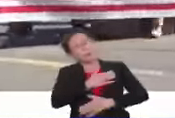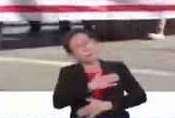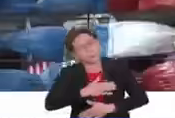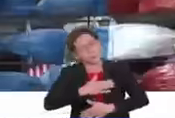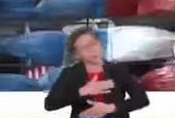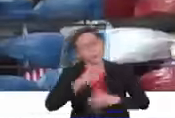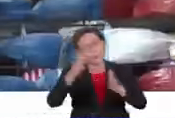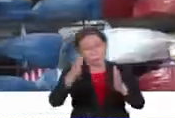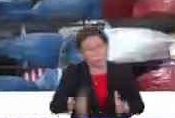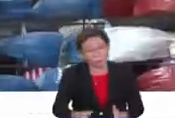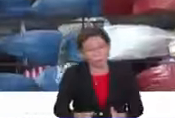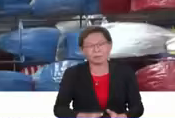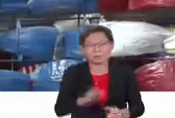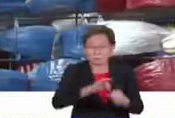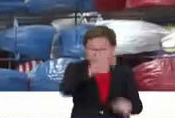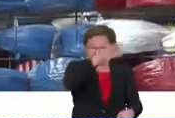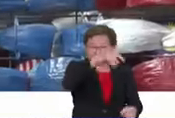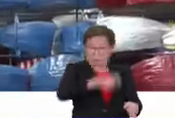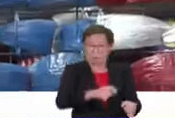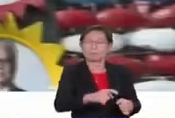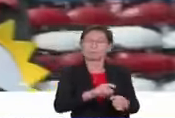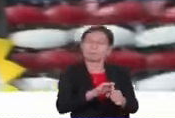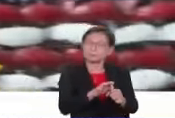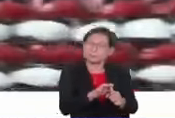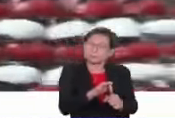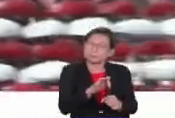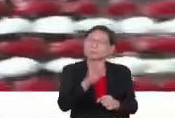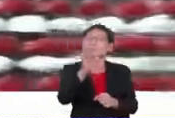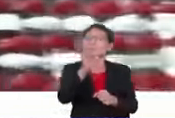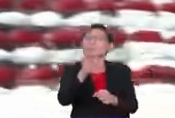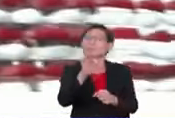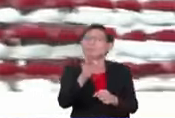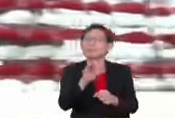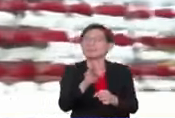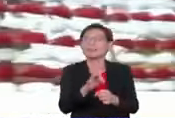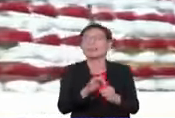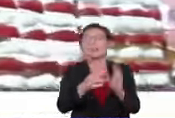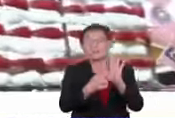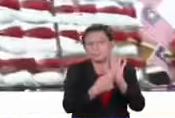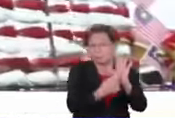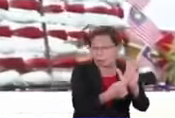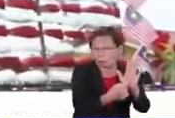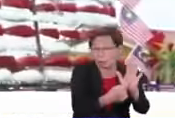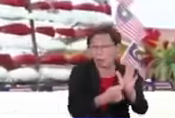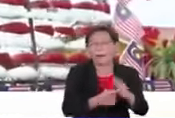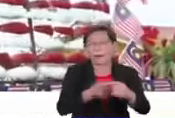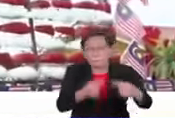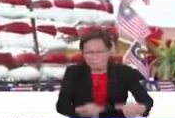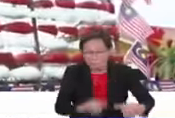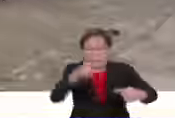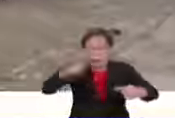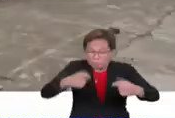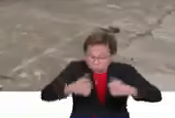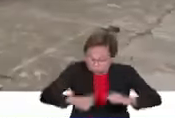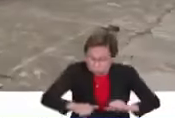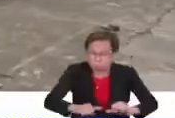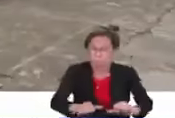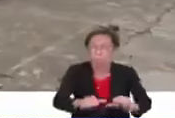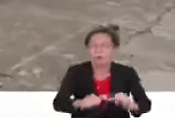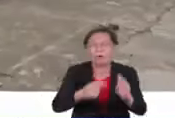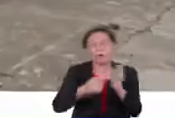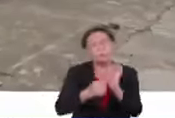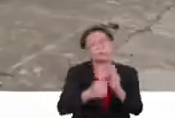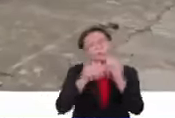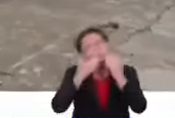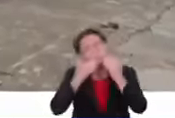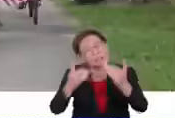warganya. Sisi lain, semangat ini perlu dijiwai bukan sekadar simbolik. Perjuangan harus diteruskan sebagai tanda menghargai